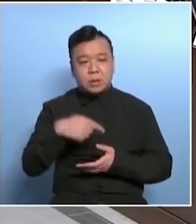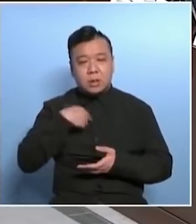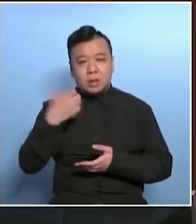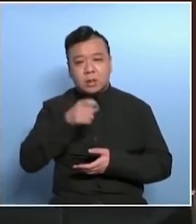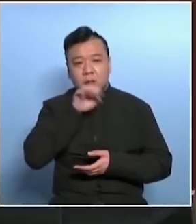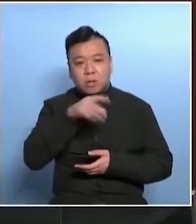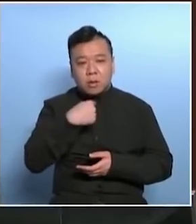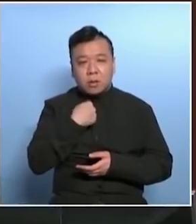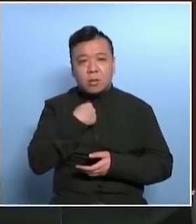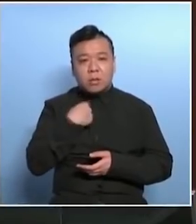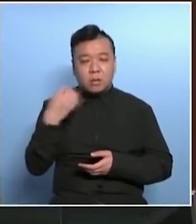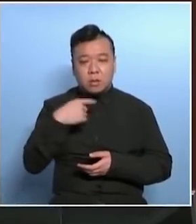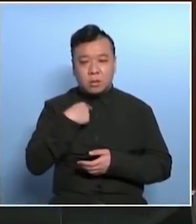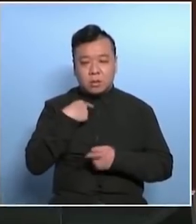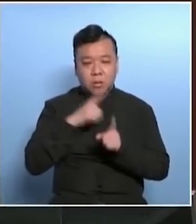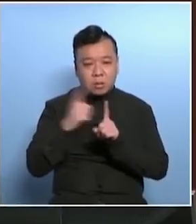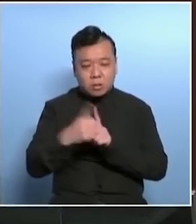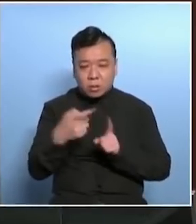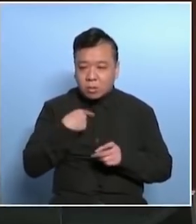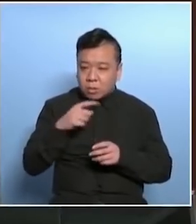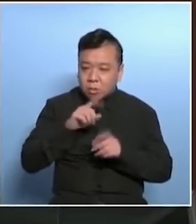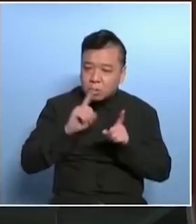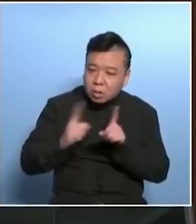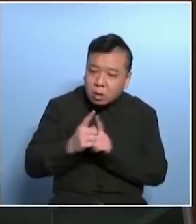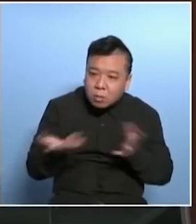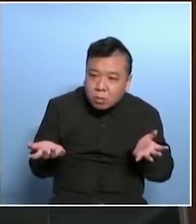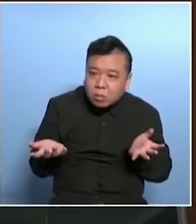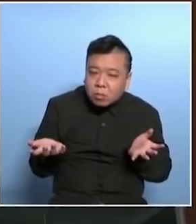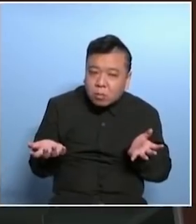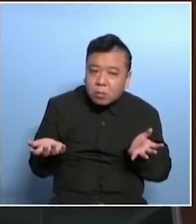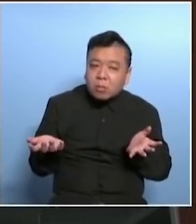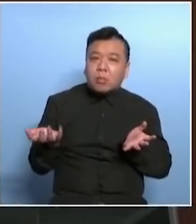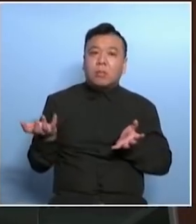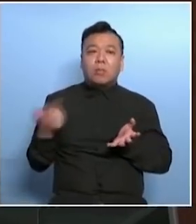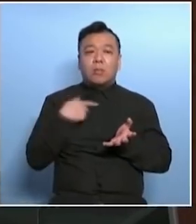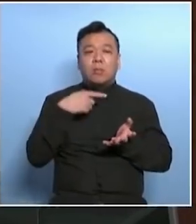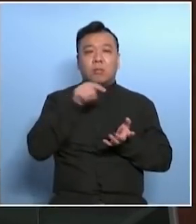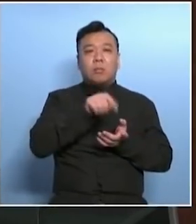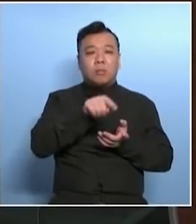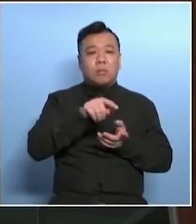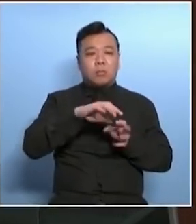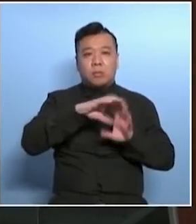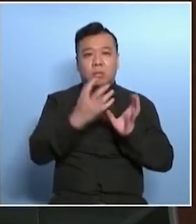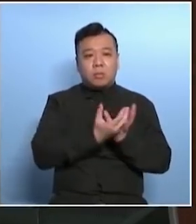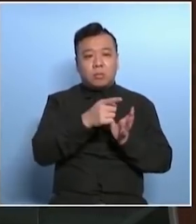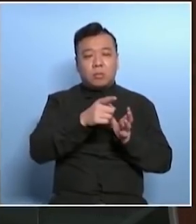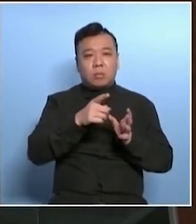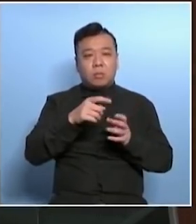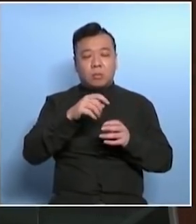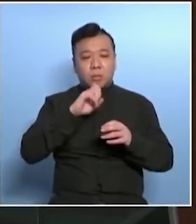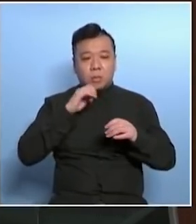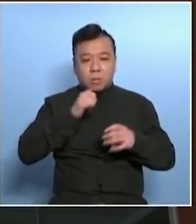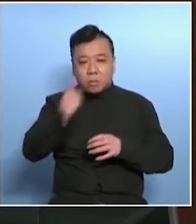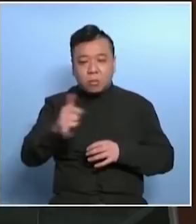主席剛才話我咧係打尖，我唔明白我點解係打尖。嗱，我哋咧同埋咧係所有嘅即係團員咧